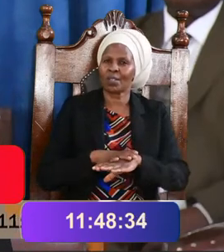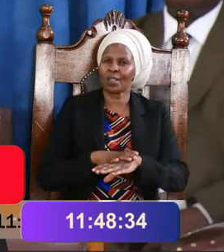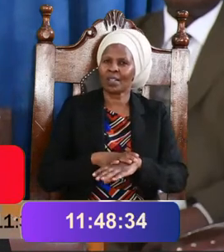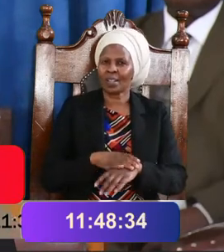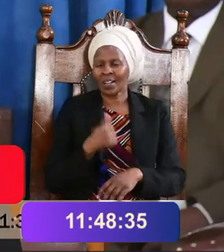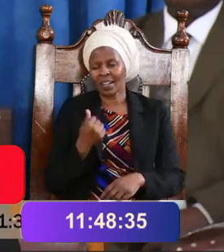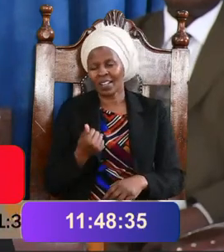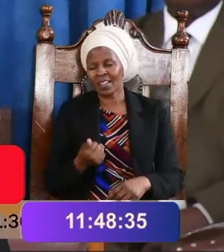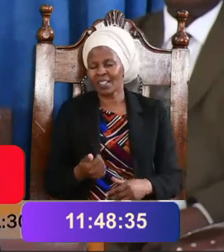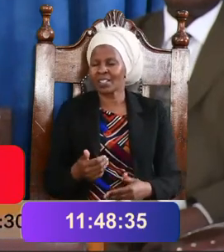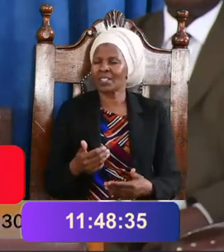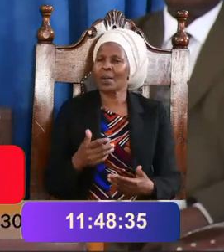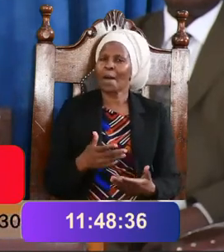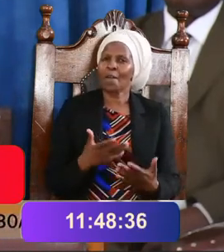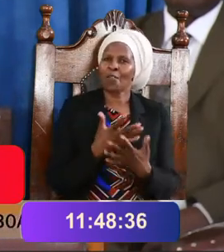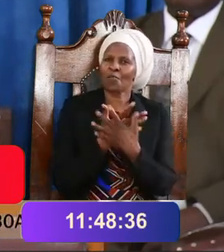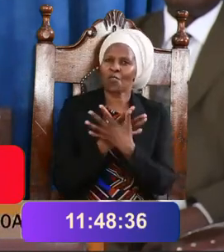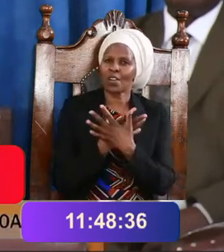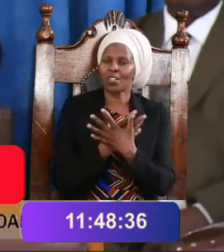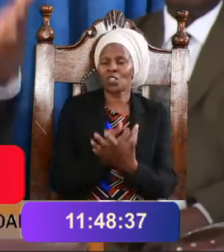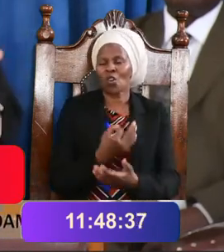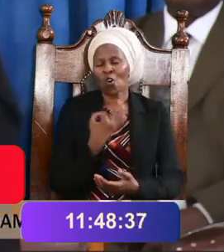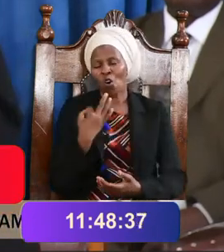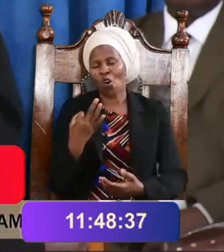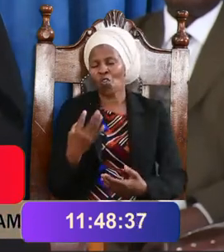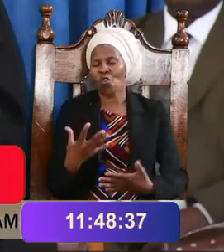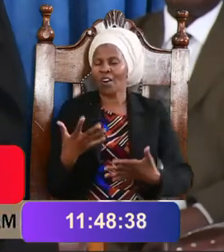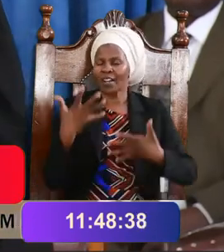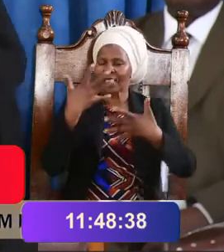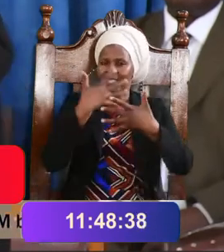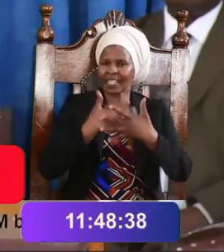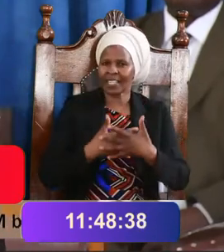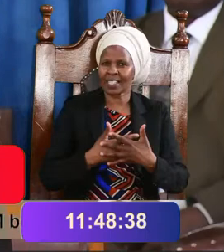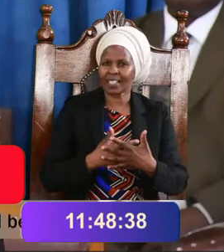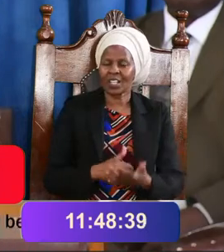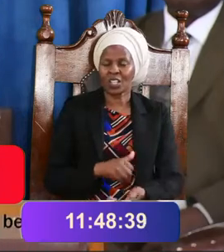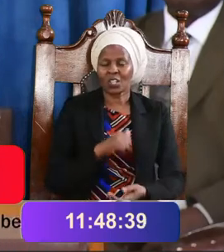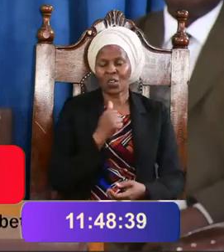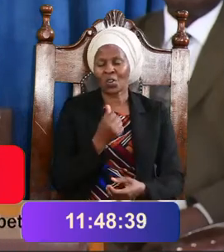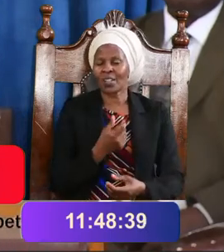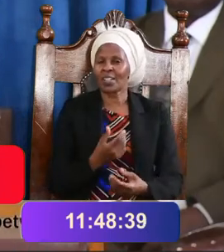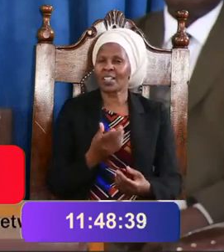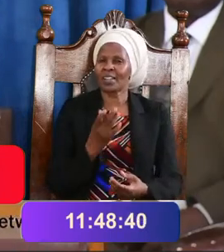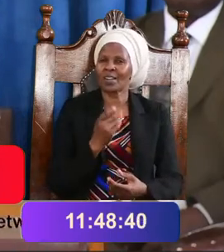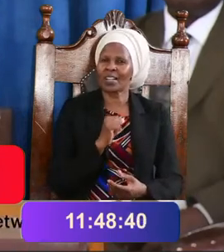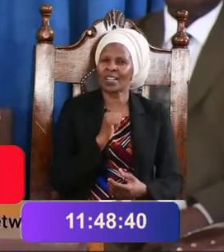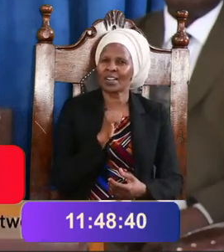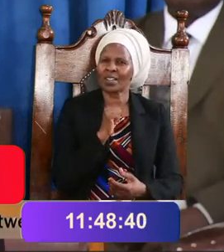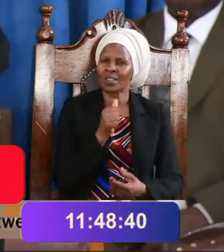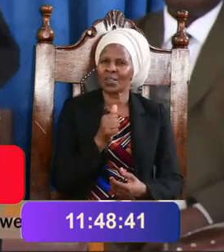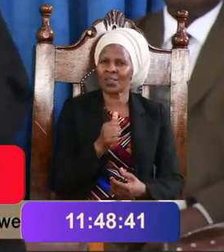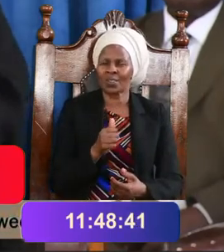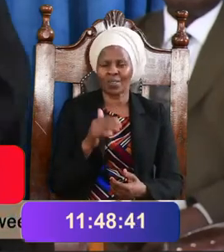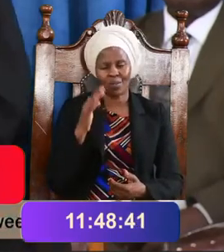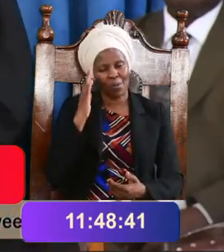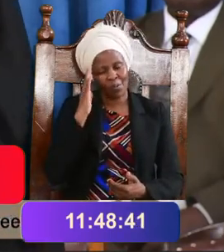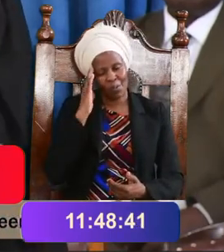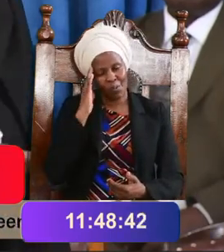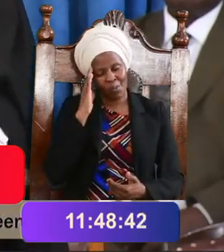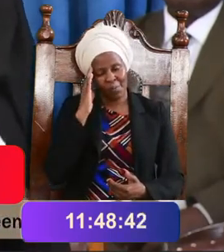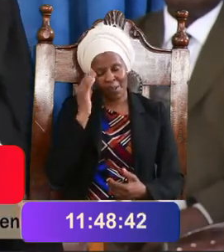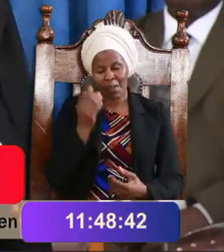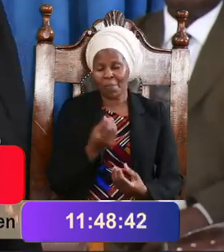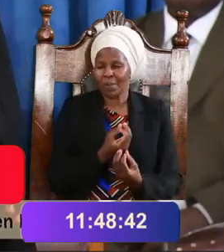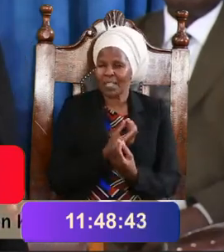mambo ya giza. Hawapendi kuona watu wakifunguliwa. Wanapenda watu wadumu ndani ya